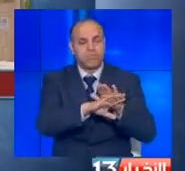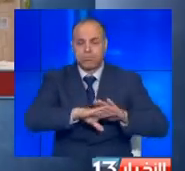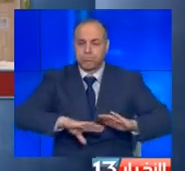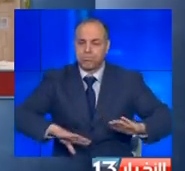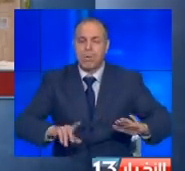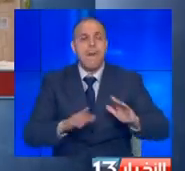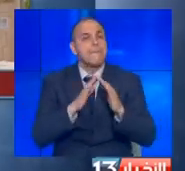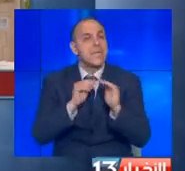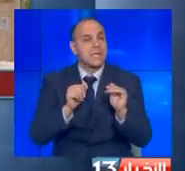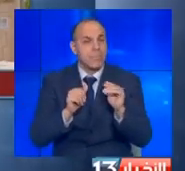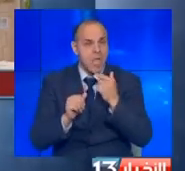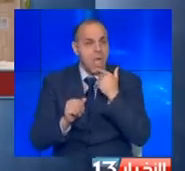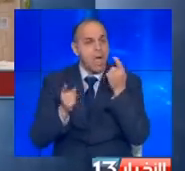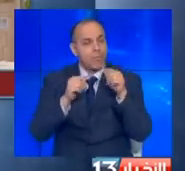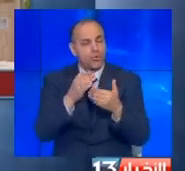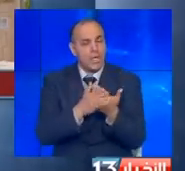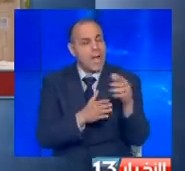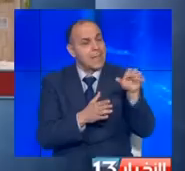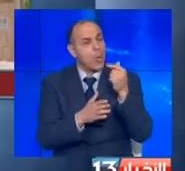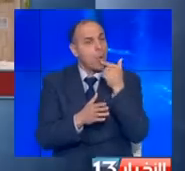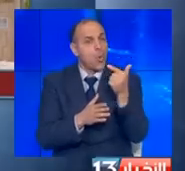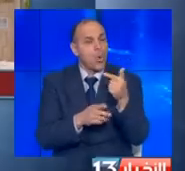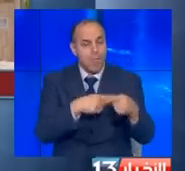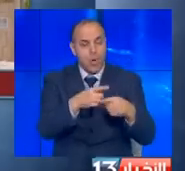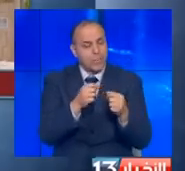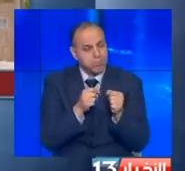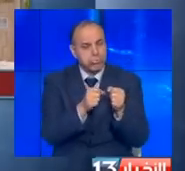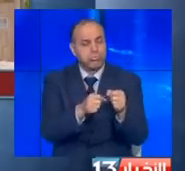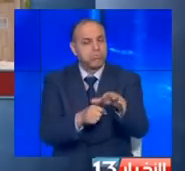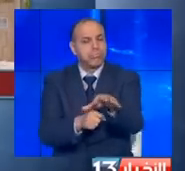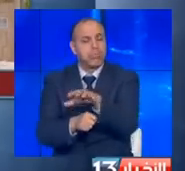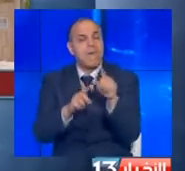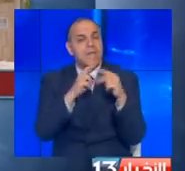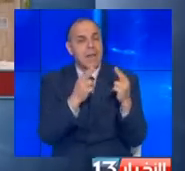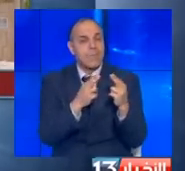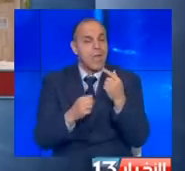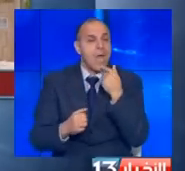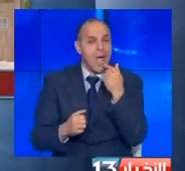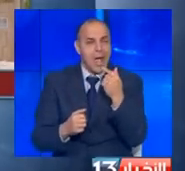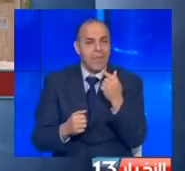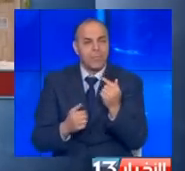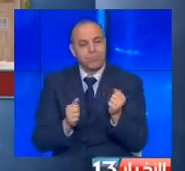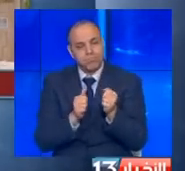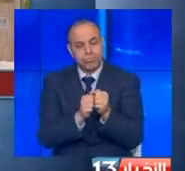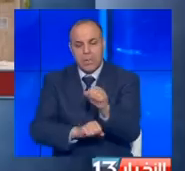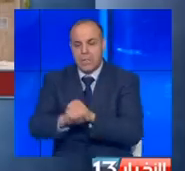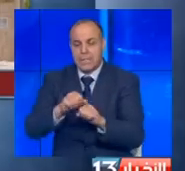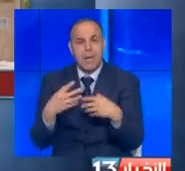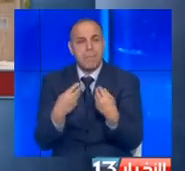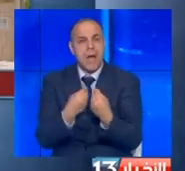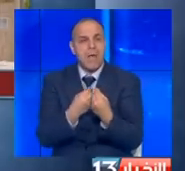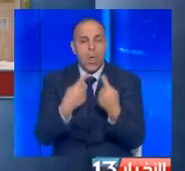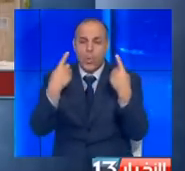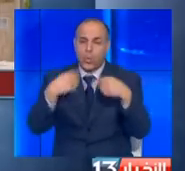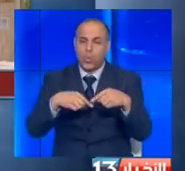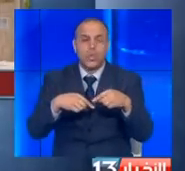واستقرارها مجدده دعوتها الى مواصله الجهود الاقليميه والدوليه وتعزيز التنسيق في